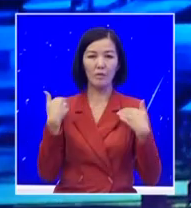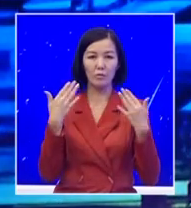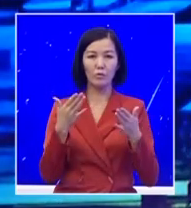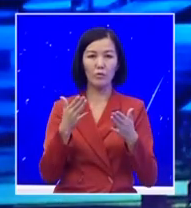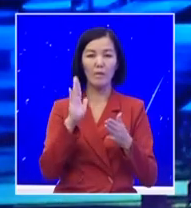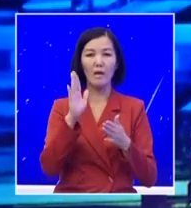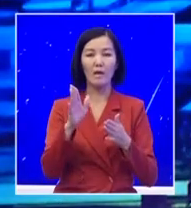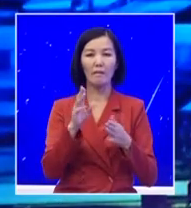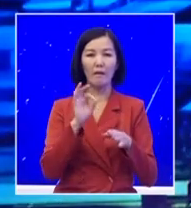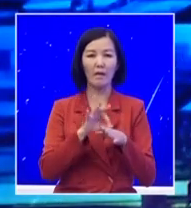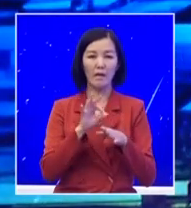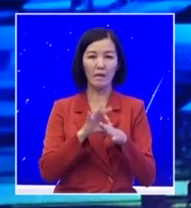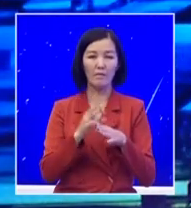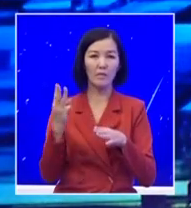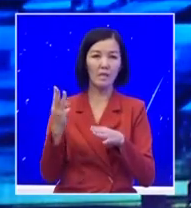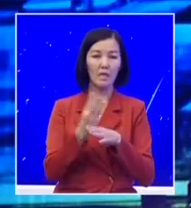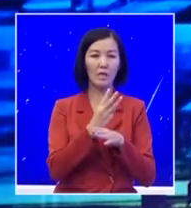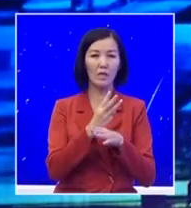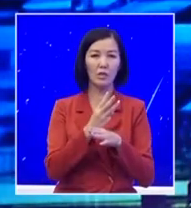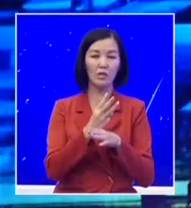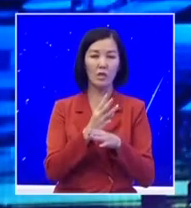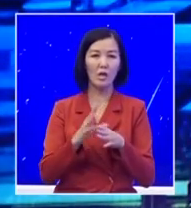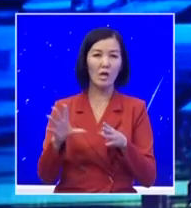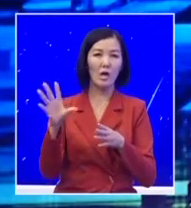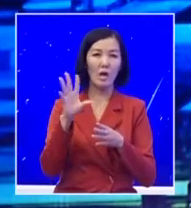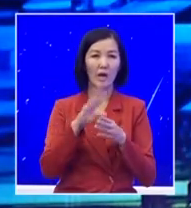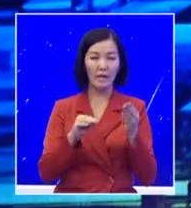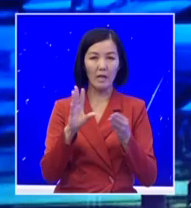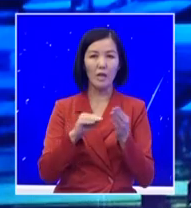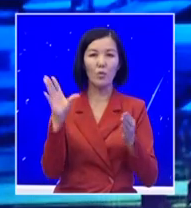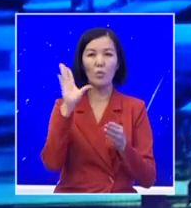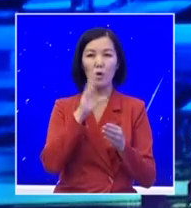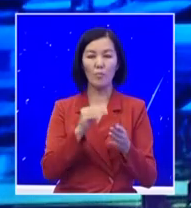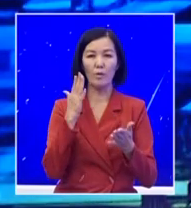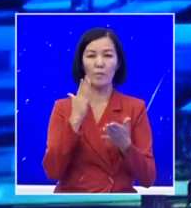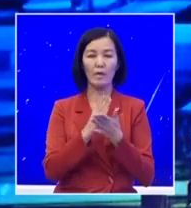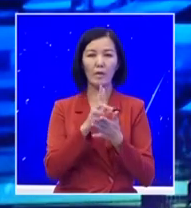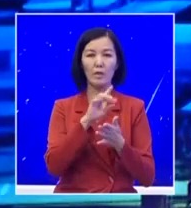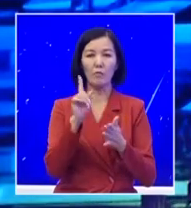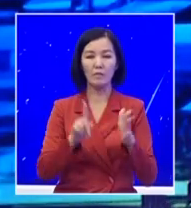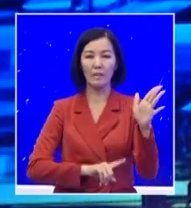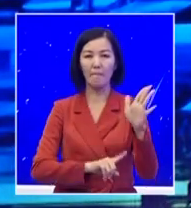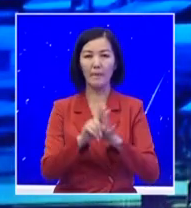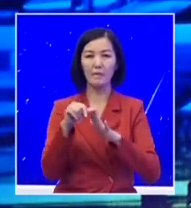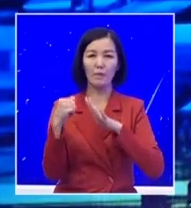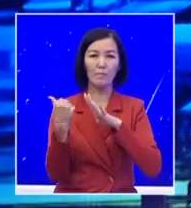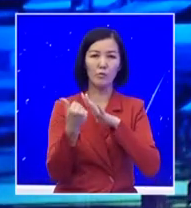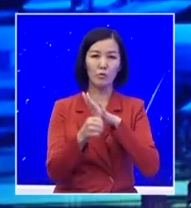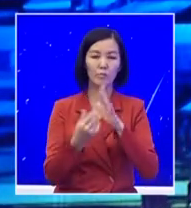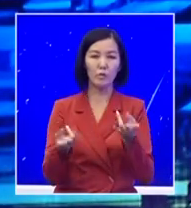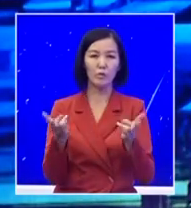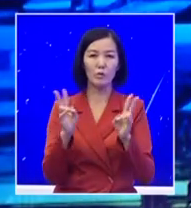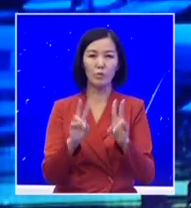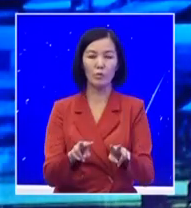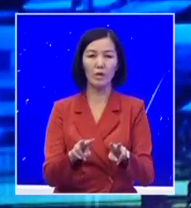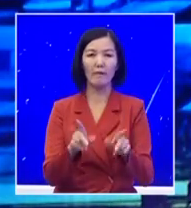алда коронавирустың екінші толқыны жүру қаупі бар. Наурыздан бері жұмыссыз отырған кәсіпкерлердің үндеуге құлақ асып, ережені қалай